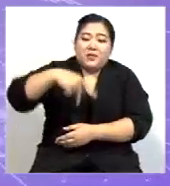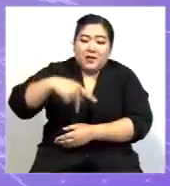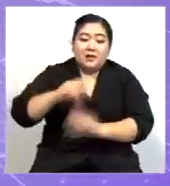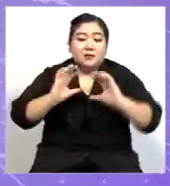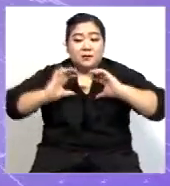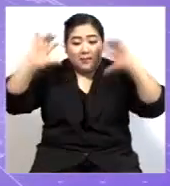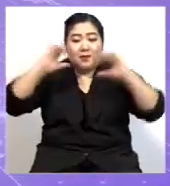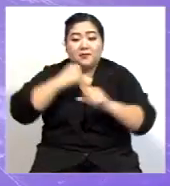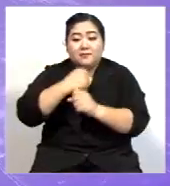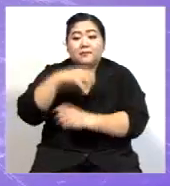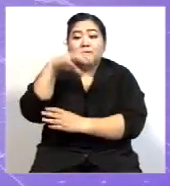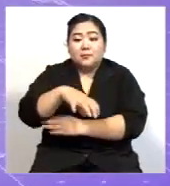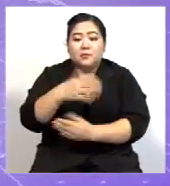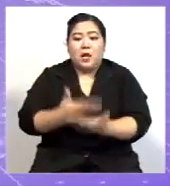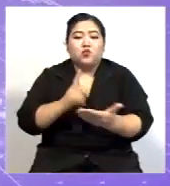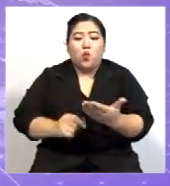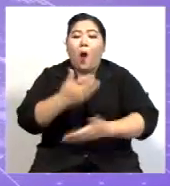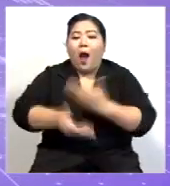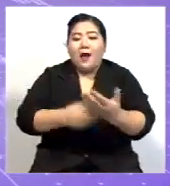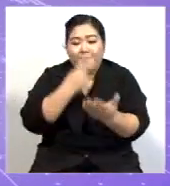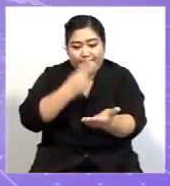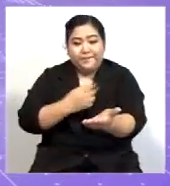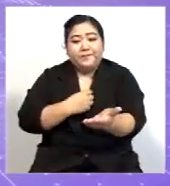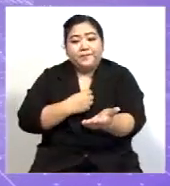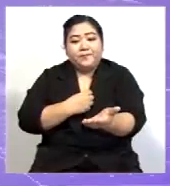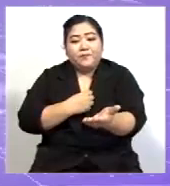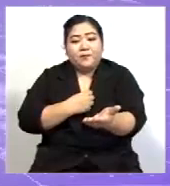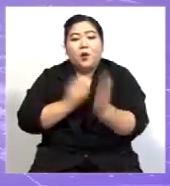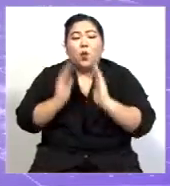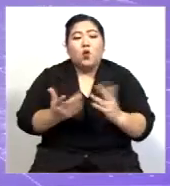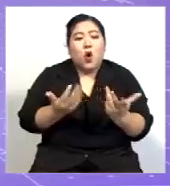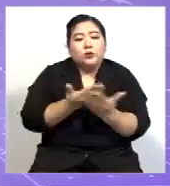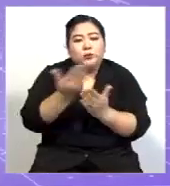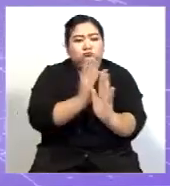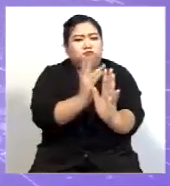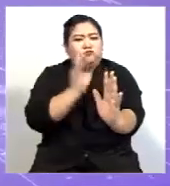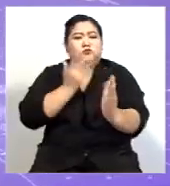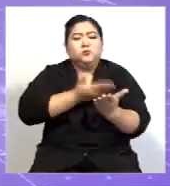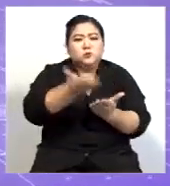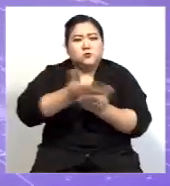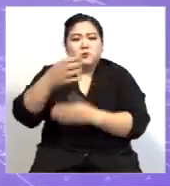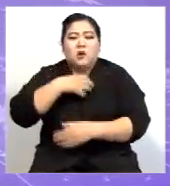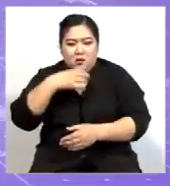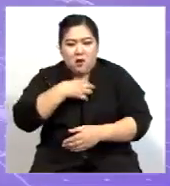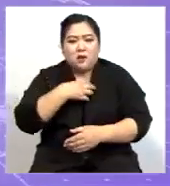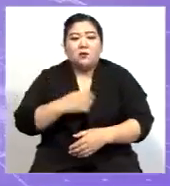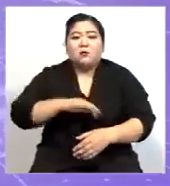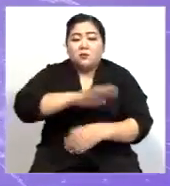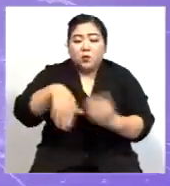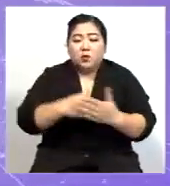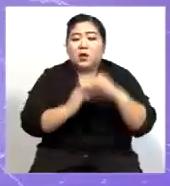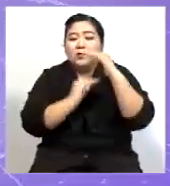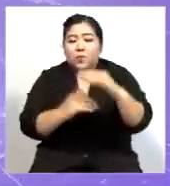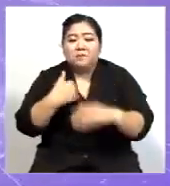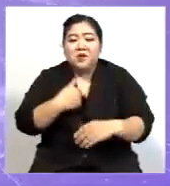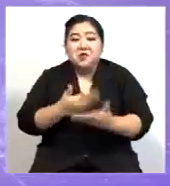ำเนียบรัฐบาลวันนี้นำมาจำหน่ายนี่อย่างที่เห็นกันนะคะปรากฏว่าก็มีคนไปรอซื้อกันเป็นจำนวนมากนะคะแต่ว่าเขาก็จำกัดนะคะ